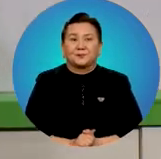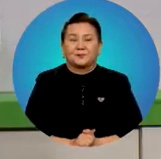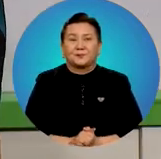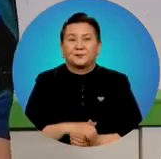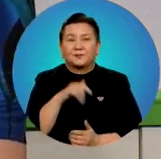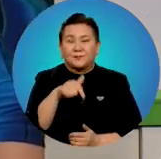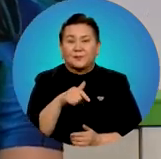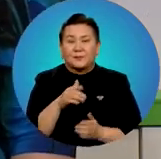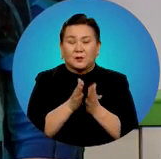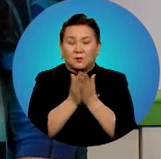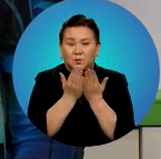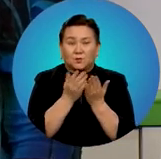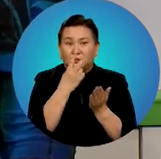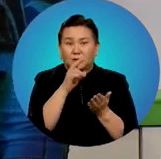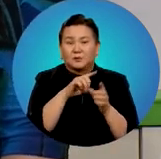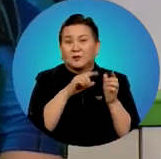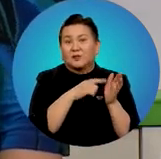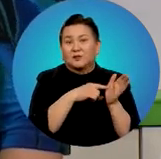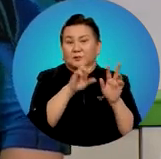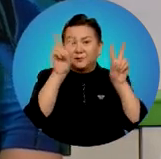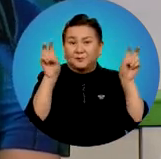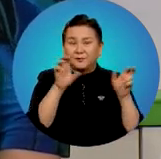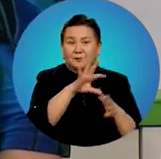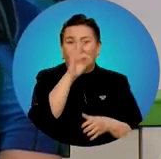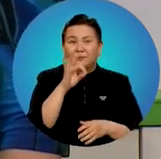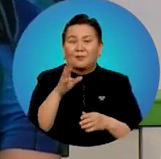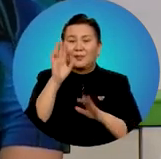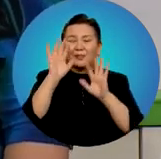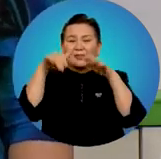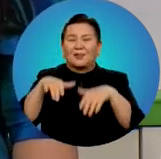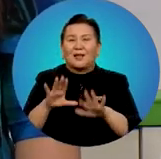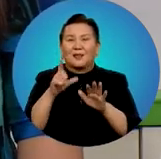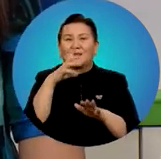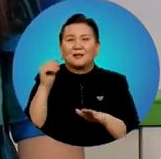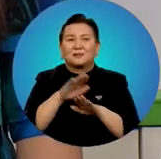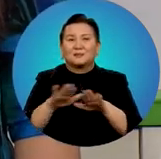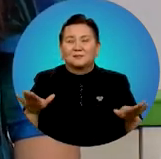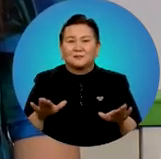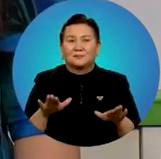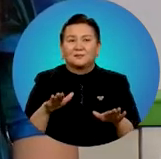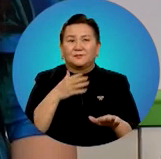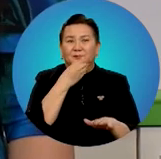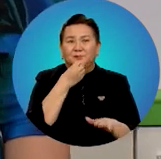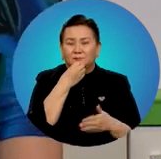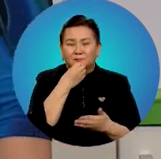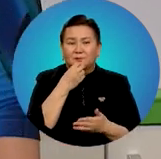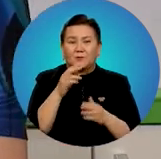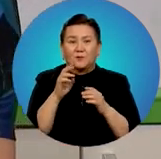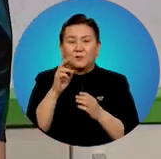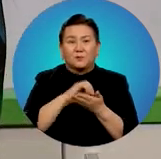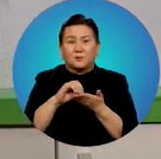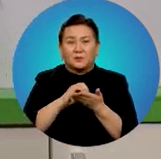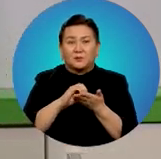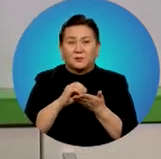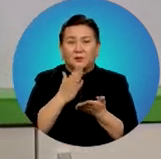За энэ цогцлбарыг. За энэ хэсгийг болохоор 70 ээж цаазын тавсан гэсэн ийм эсэнээс авсан цогцлбарыг сурхчгчдэр